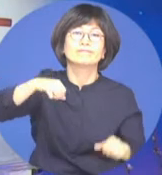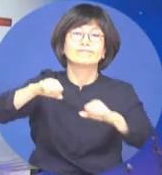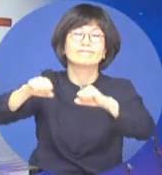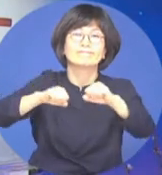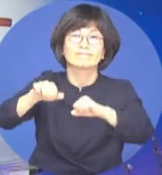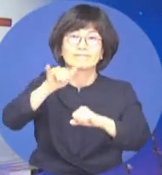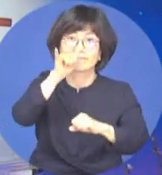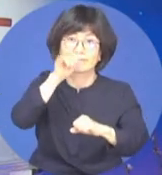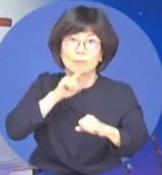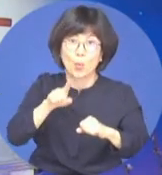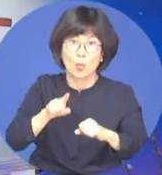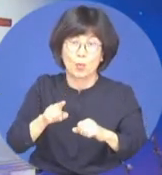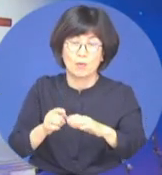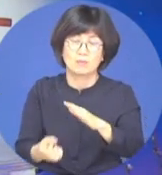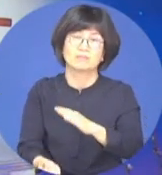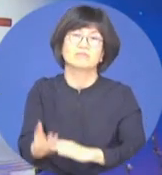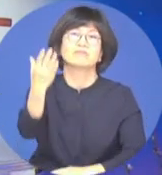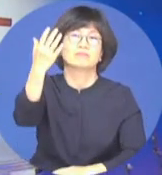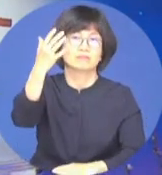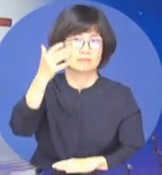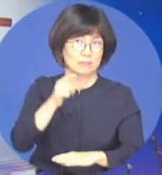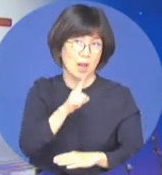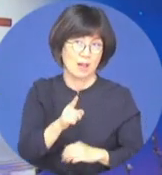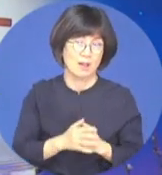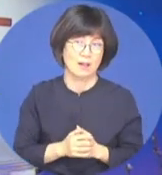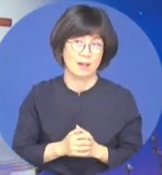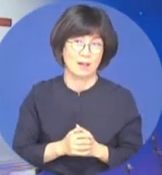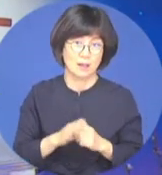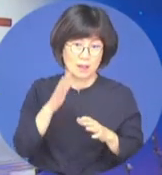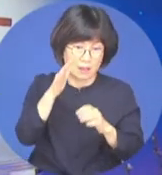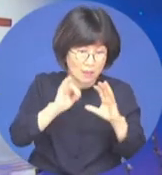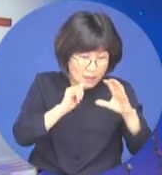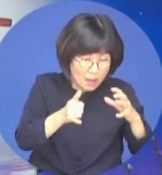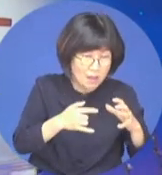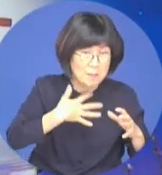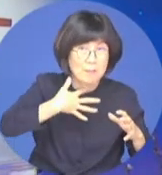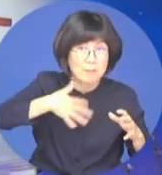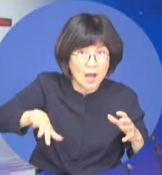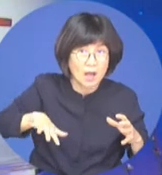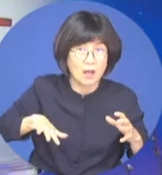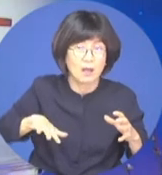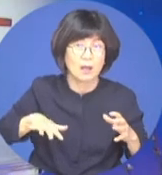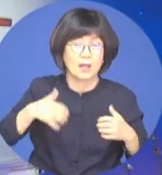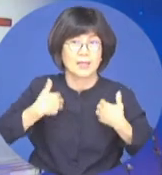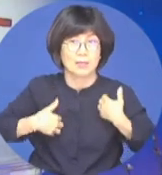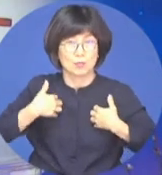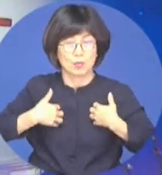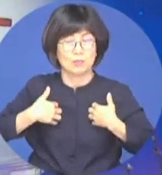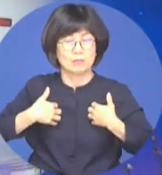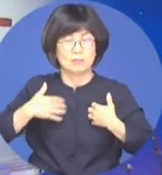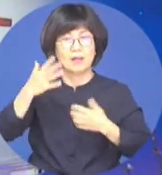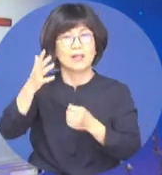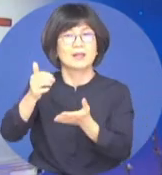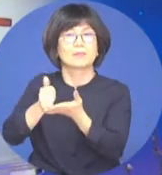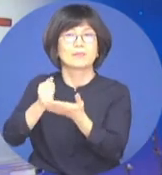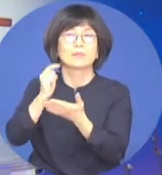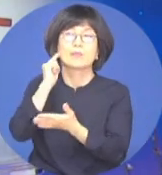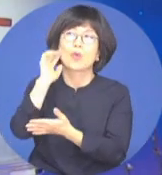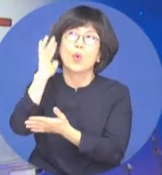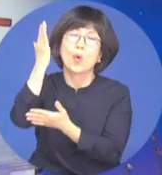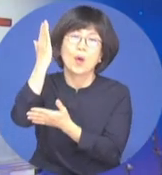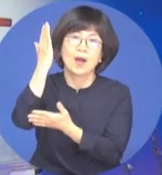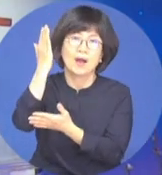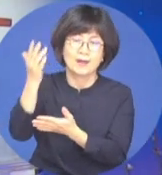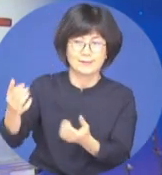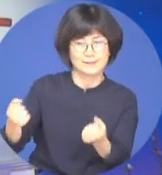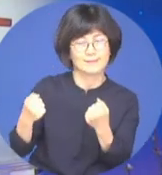간단하게 맛볼 수 없는 하나님의 은총을 경험하는 노래를 마지막 19절에서 하는 거예요. 여호와는 나의 힘이시라. 돈도 나의